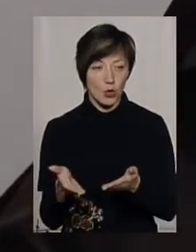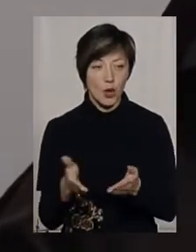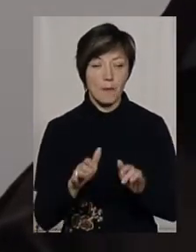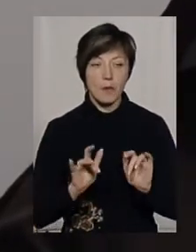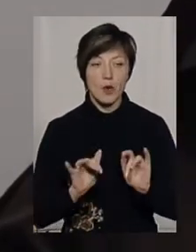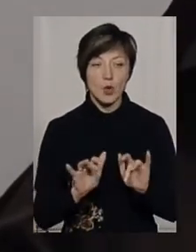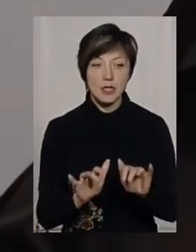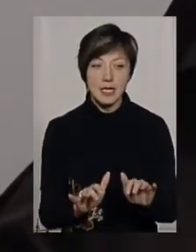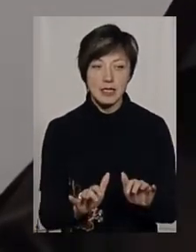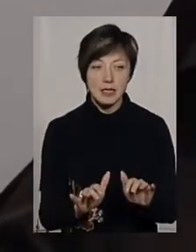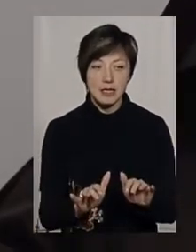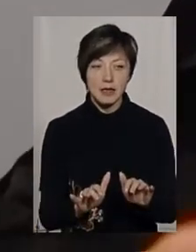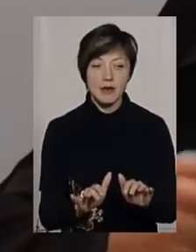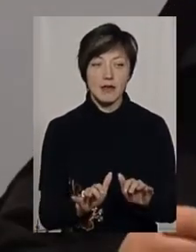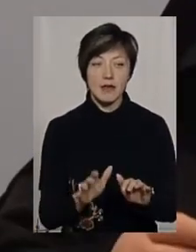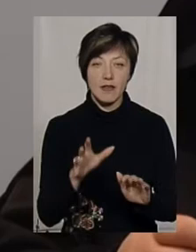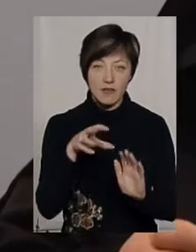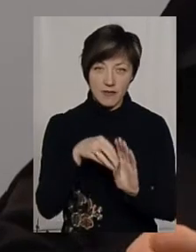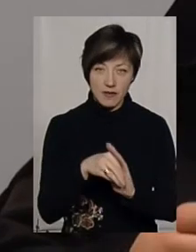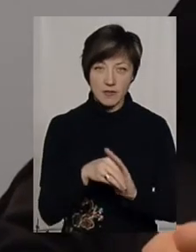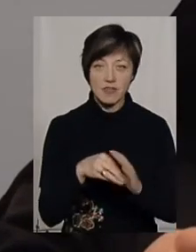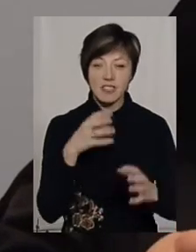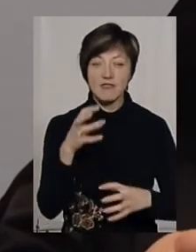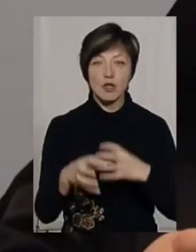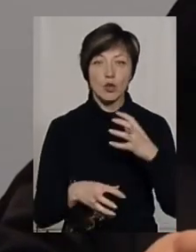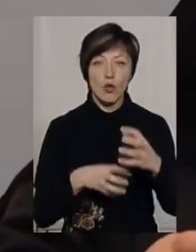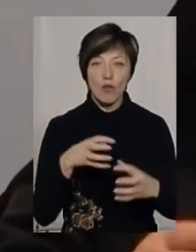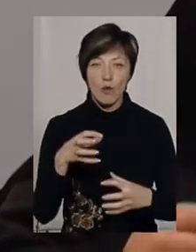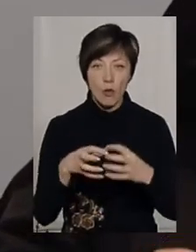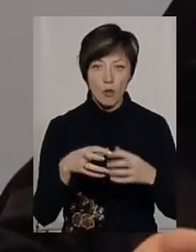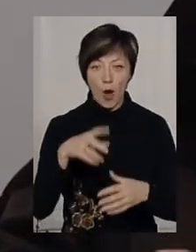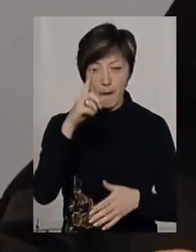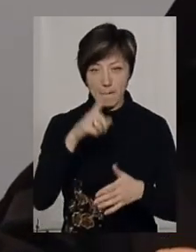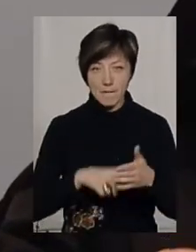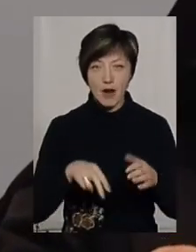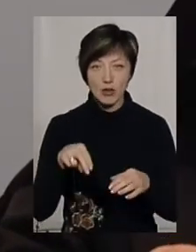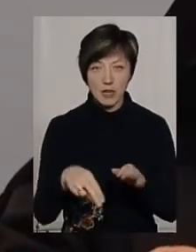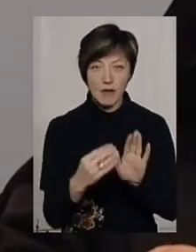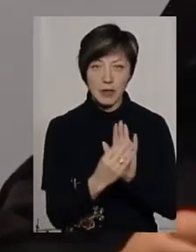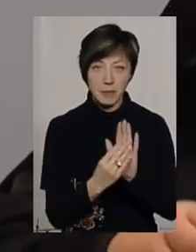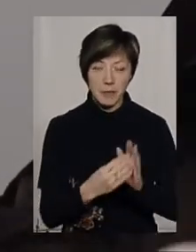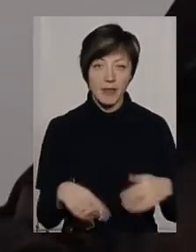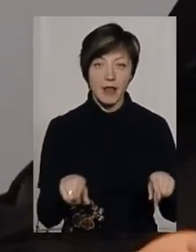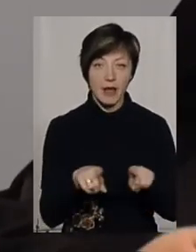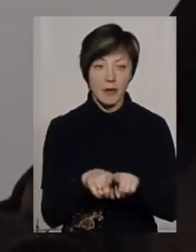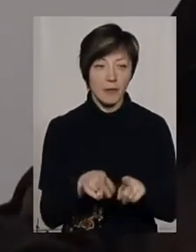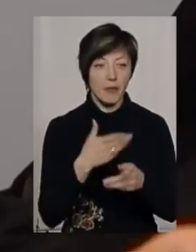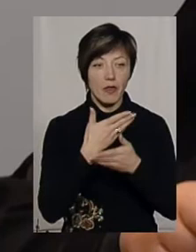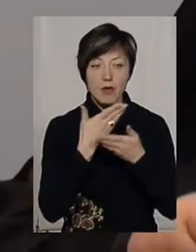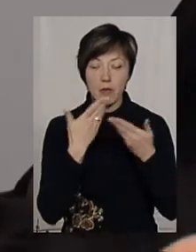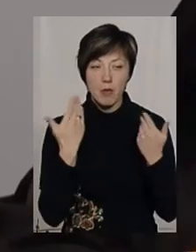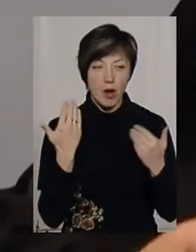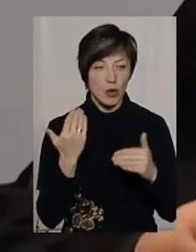Процес в церкві, в світовій церкві, в світовому православі говорить таке. Немає